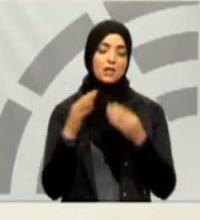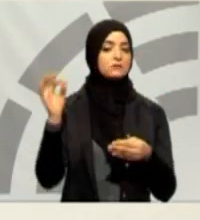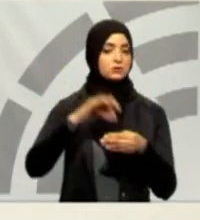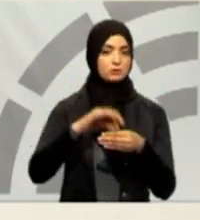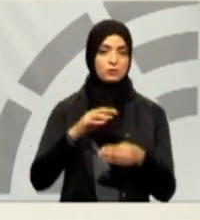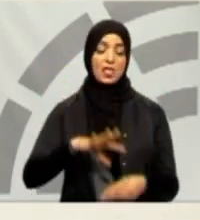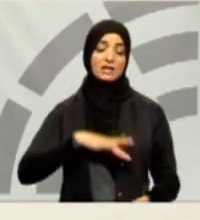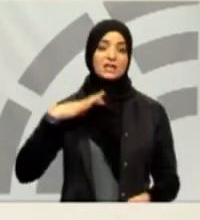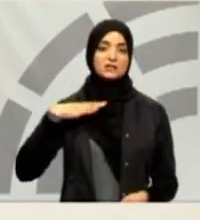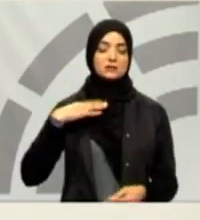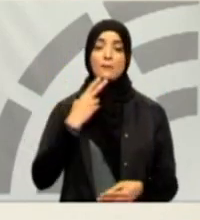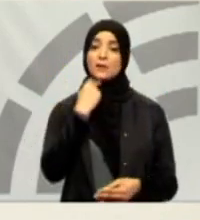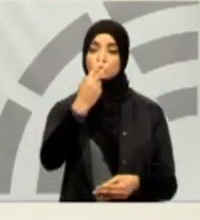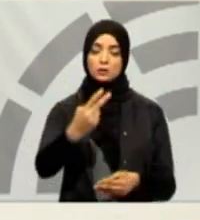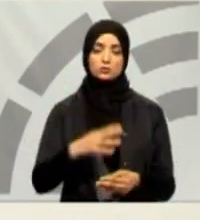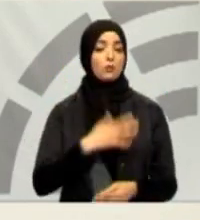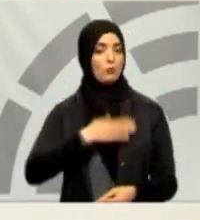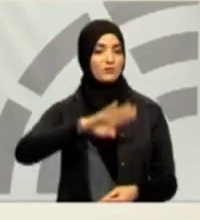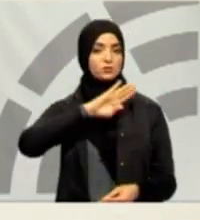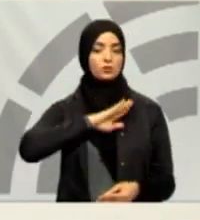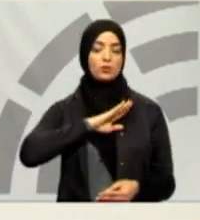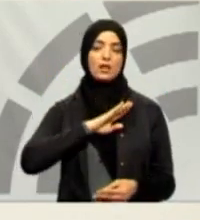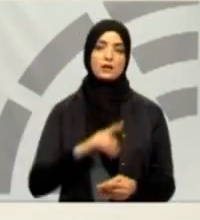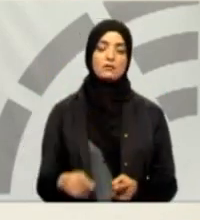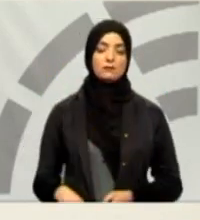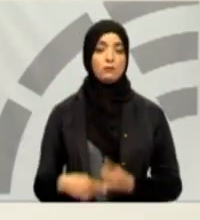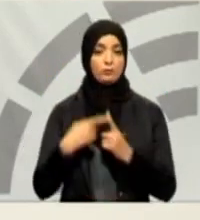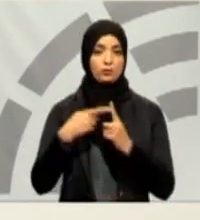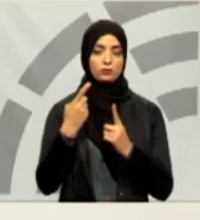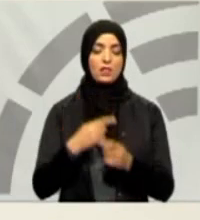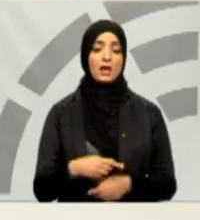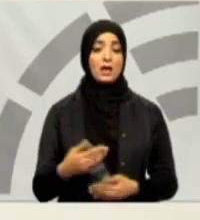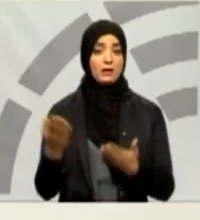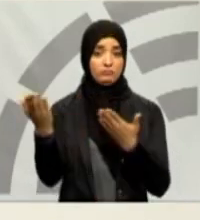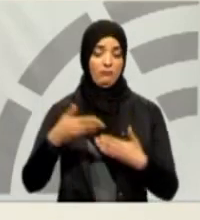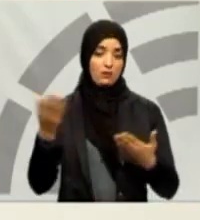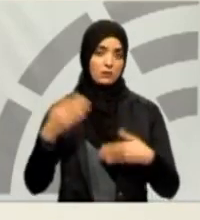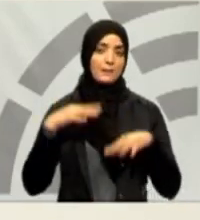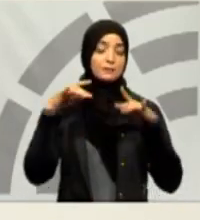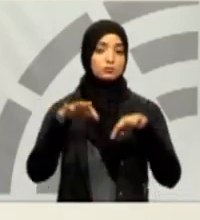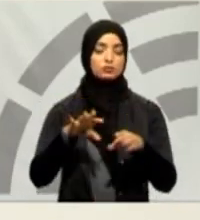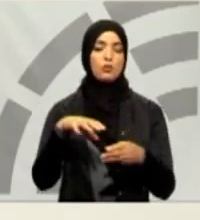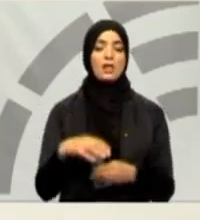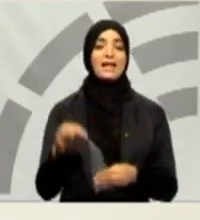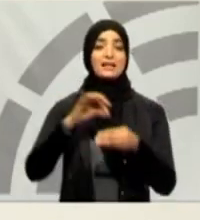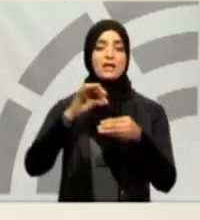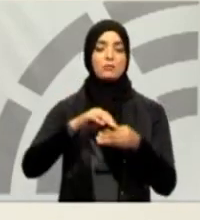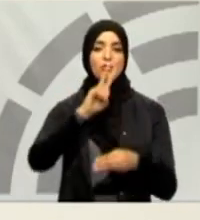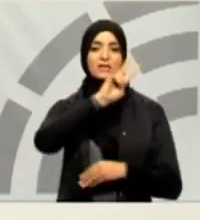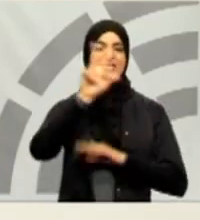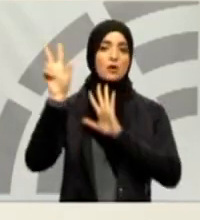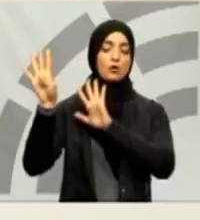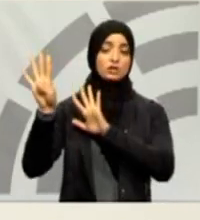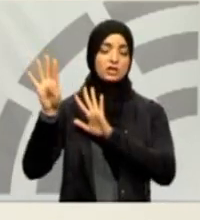تحملني مسؤوليه كبيره ونحب ندعوكم الى القدوم يوم 29 جانفي 2023 الى